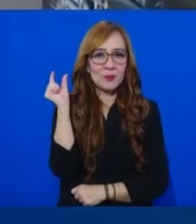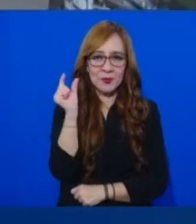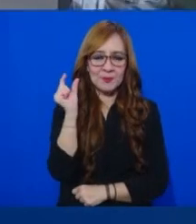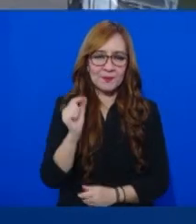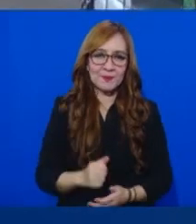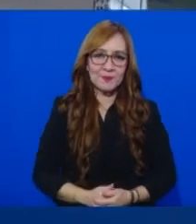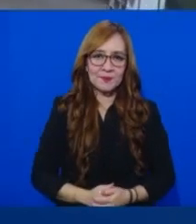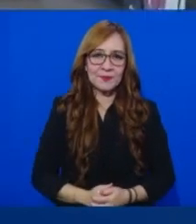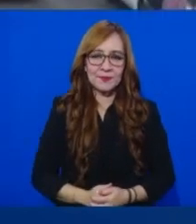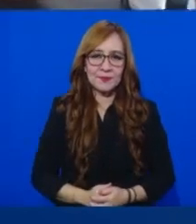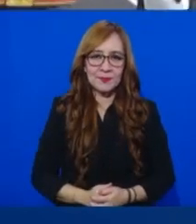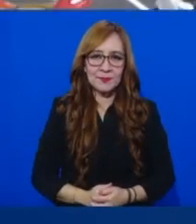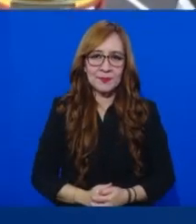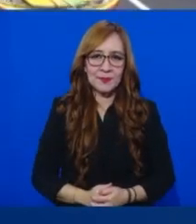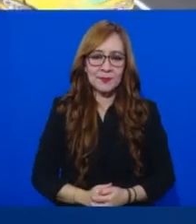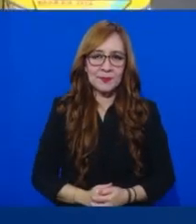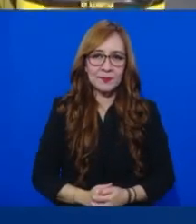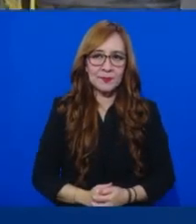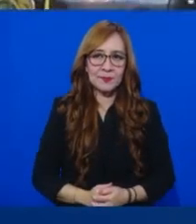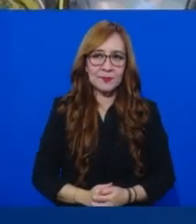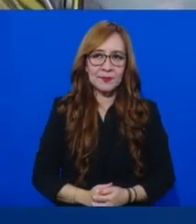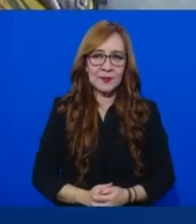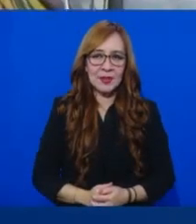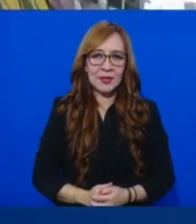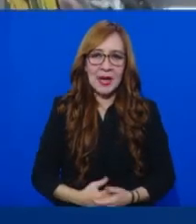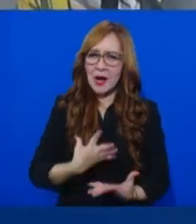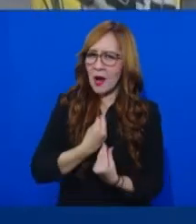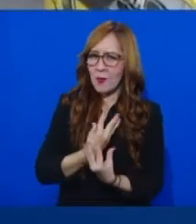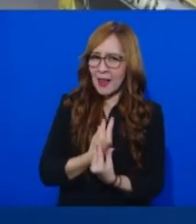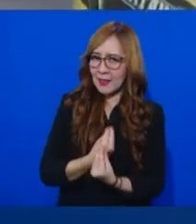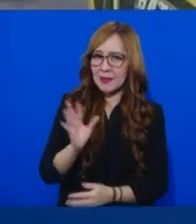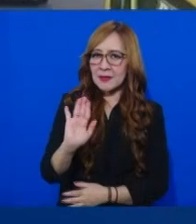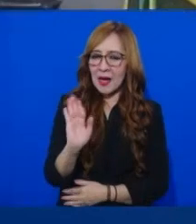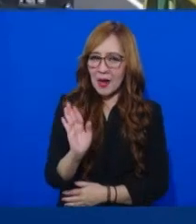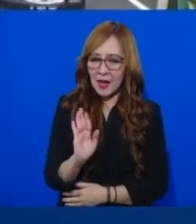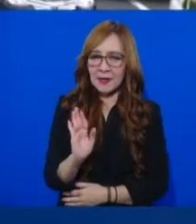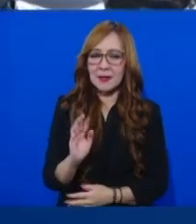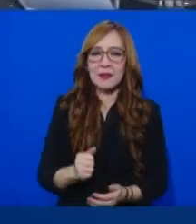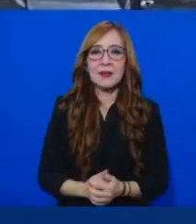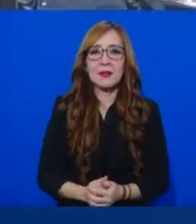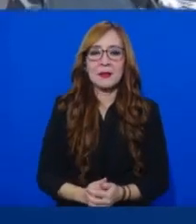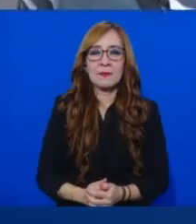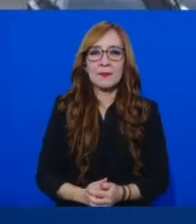seterusnya. Dan juga jangan khawatir bagi masyarakat yang masih dalam perjalanan karena